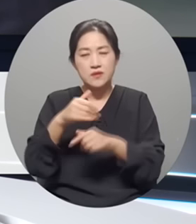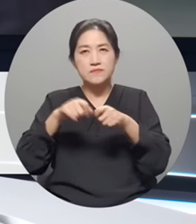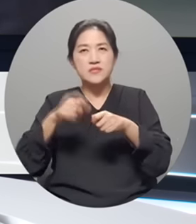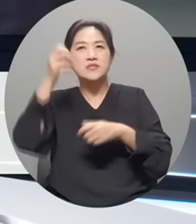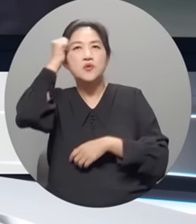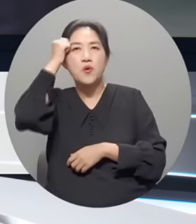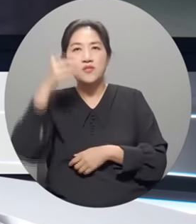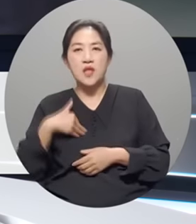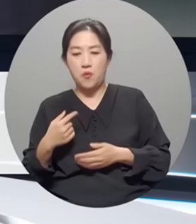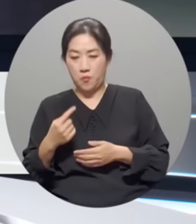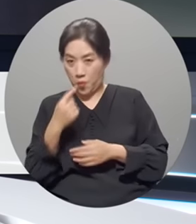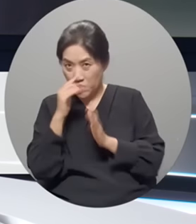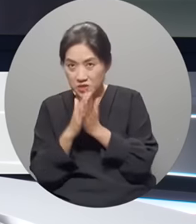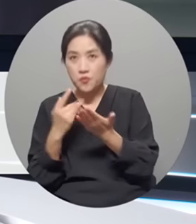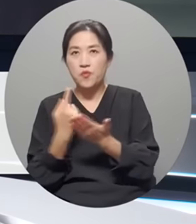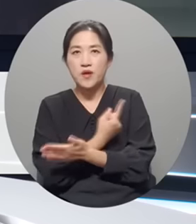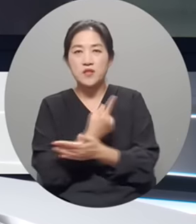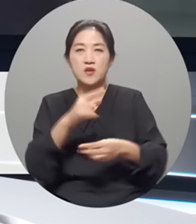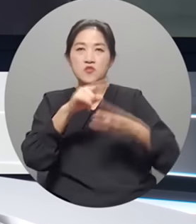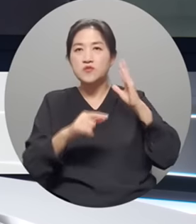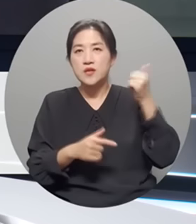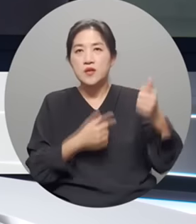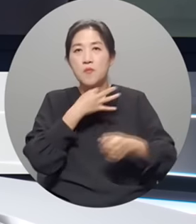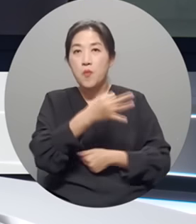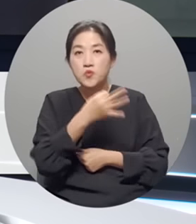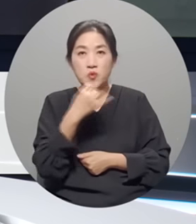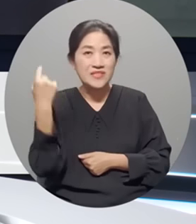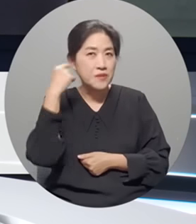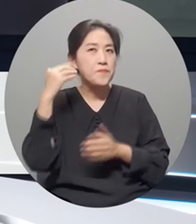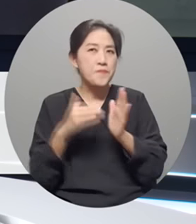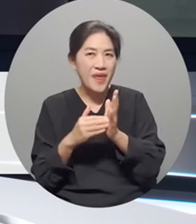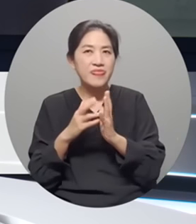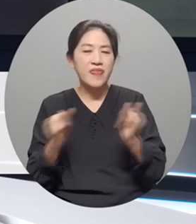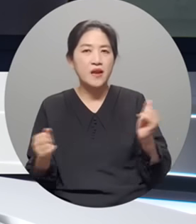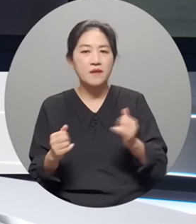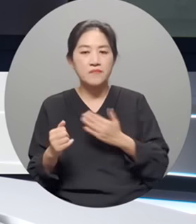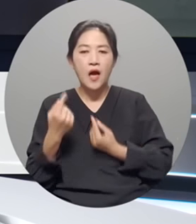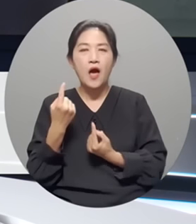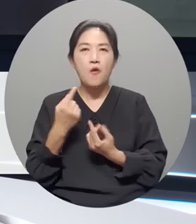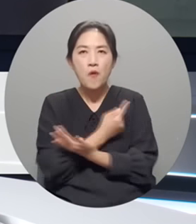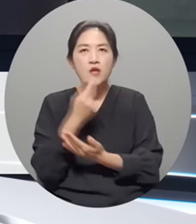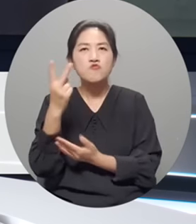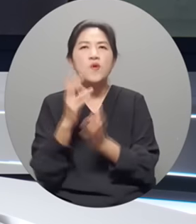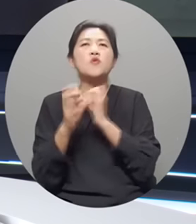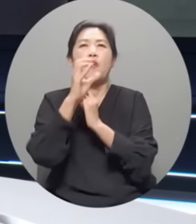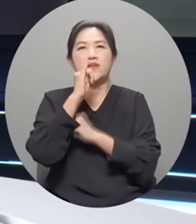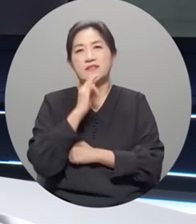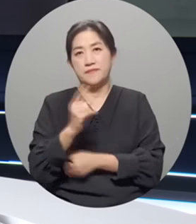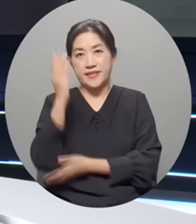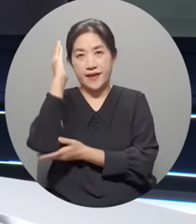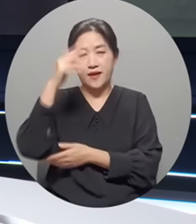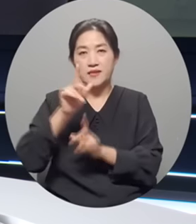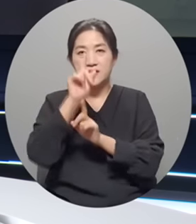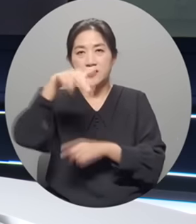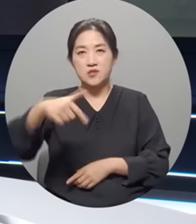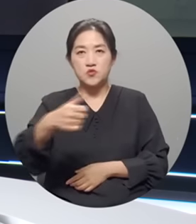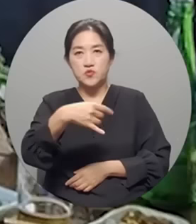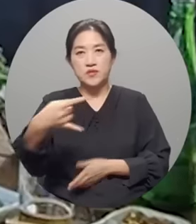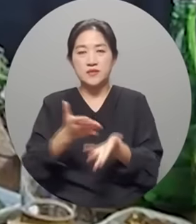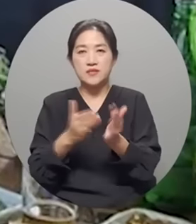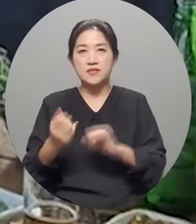자신 말고도 윤 대통령의 육성을 들은 사람이 최소 두 명은 더 있다고 했습니다. 이준희 기자입니다.